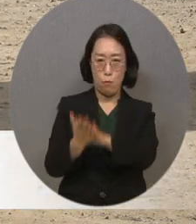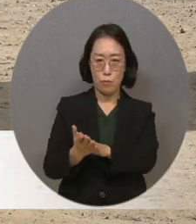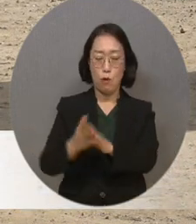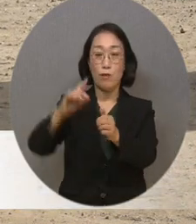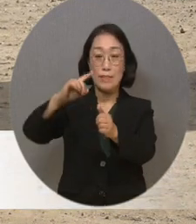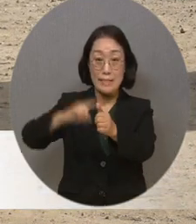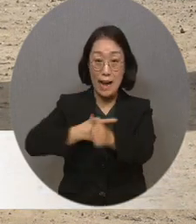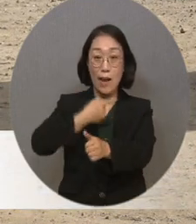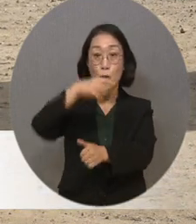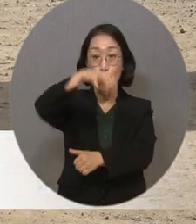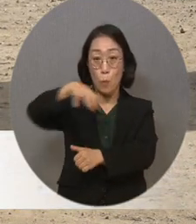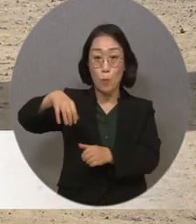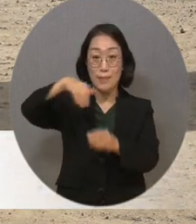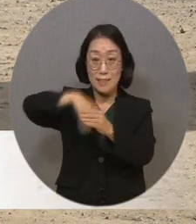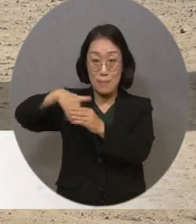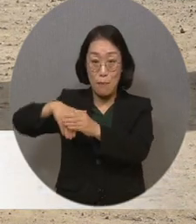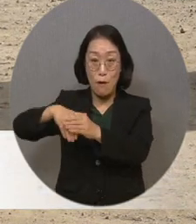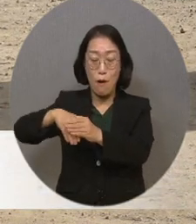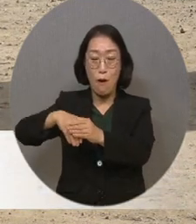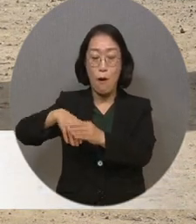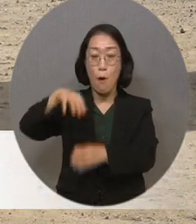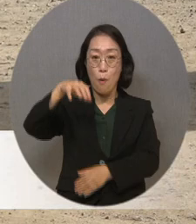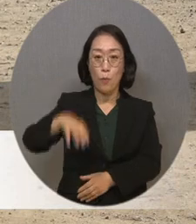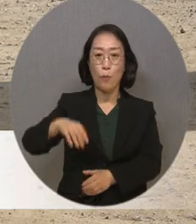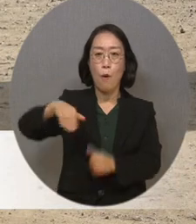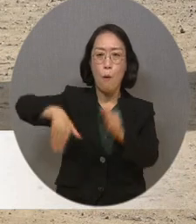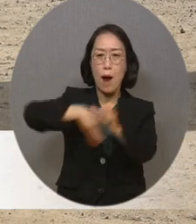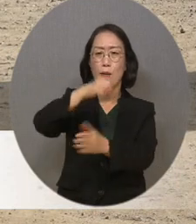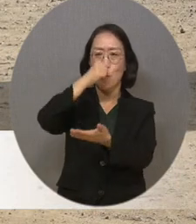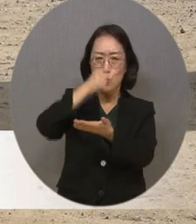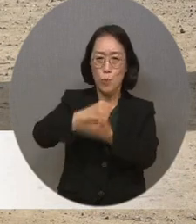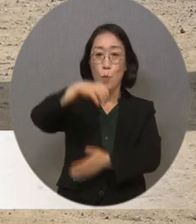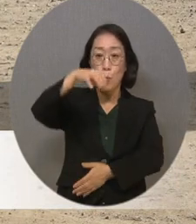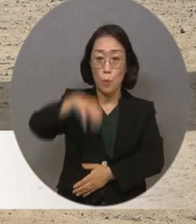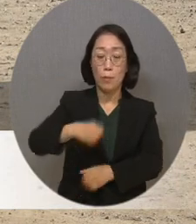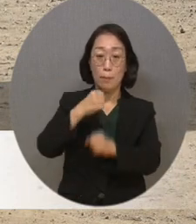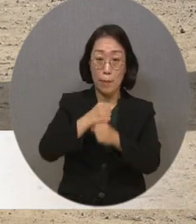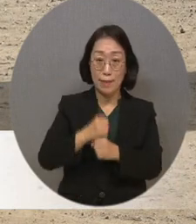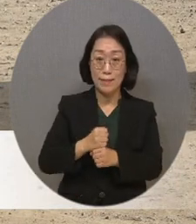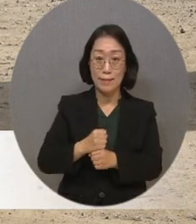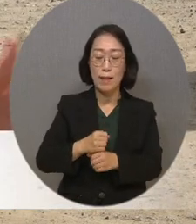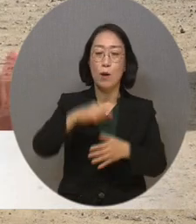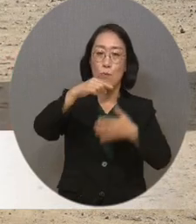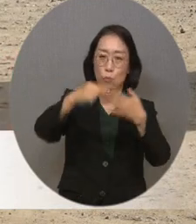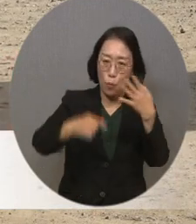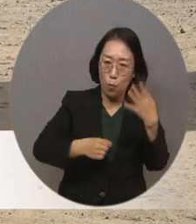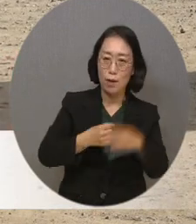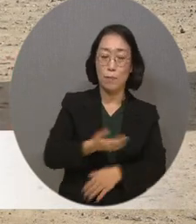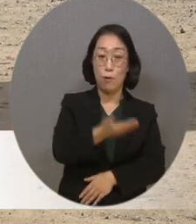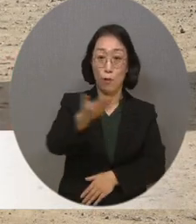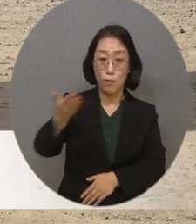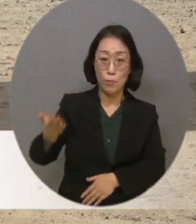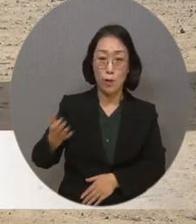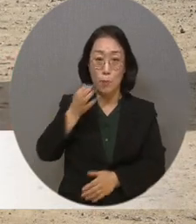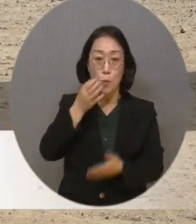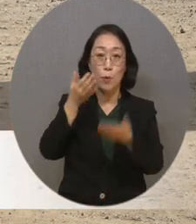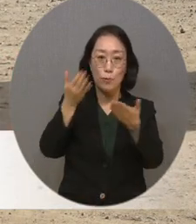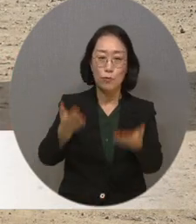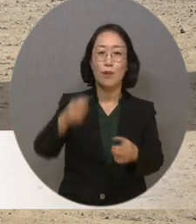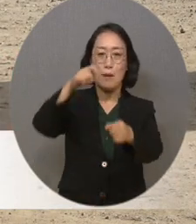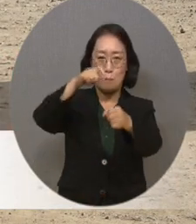그 의미를 살려서 좀 친환경적이고 생태지향적인 평생학습 프로그램을 이렇게 여러 시민분들과 나누기로